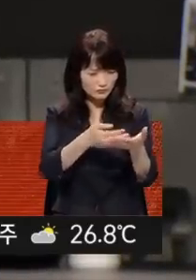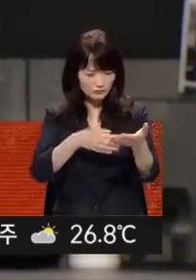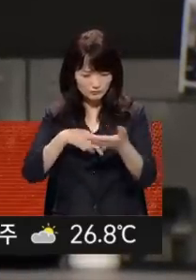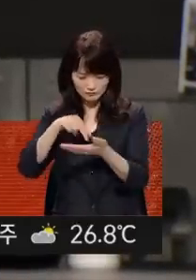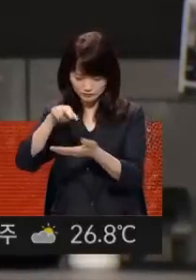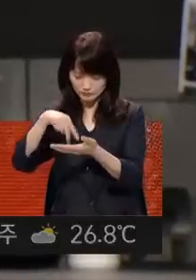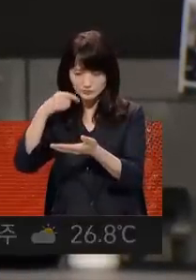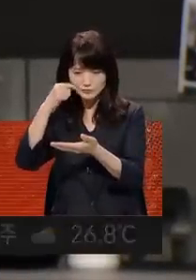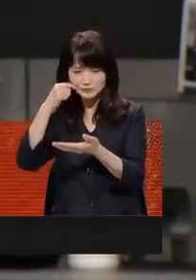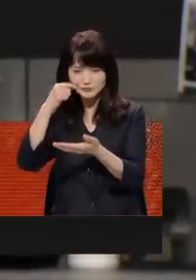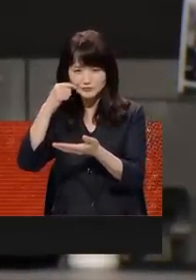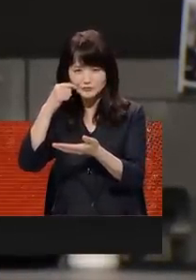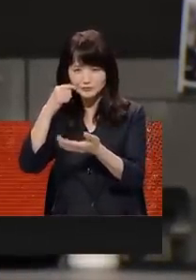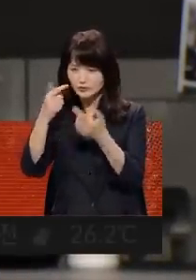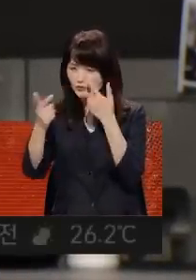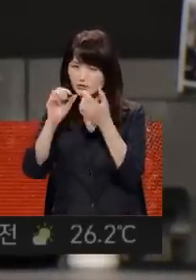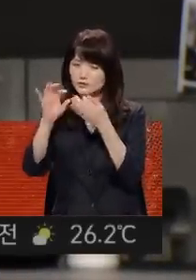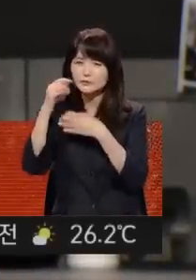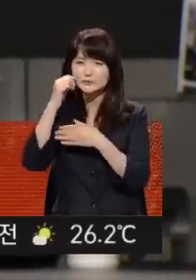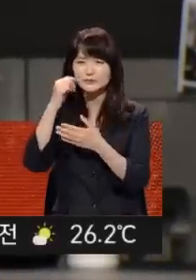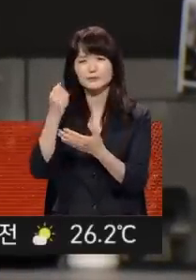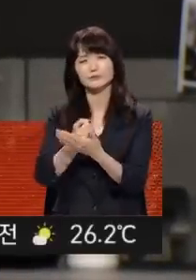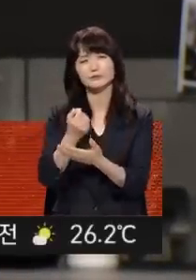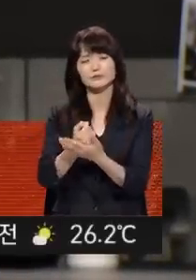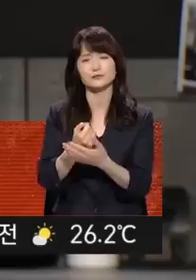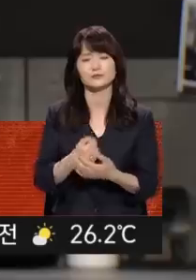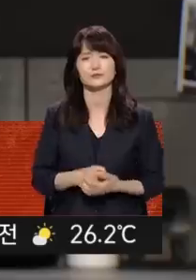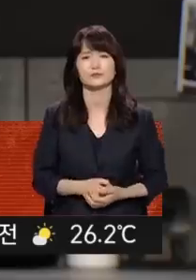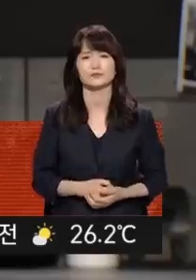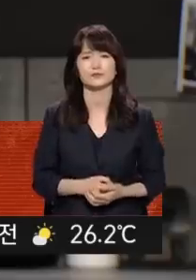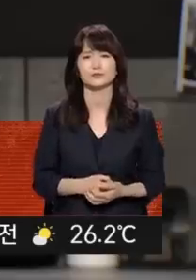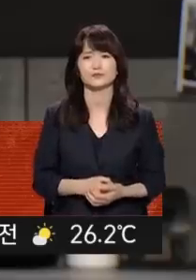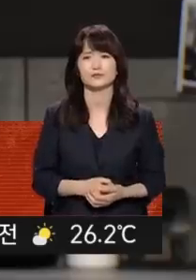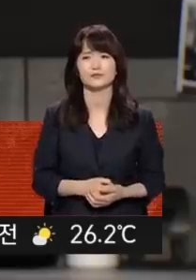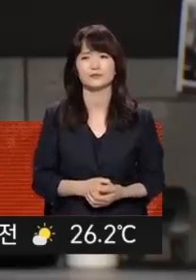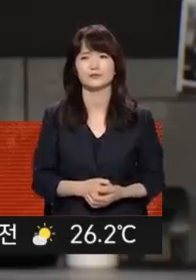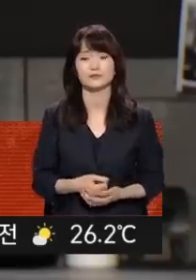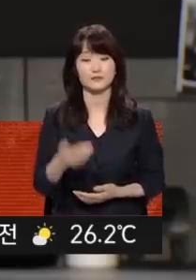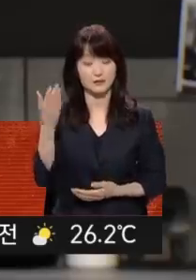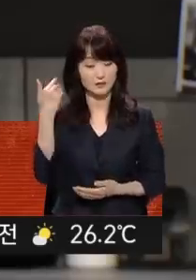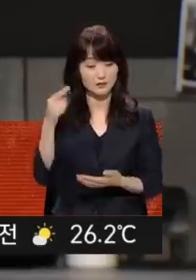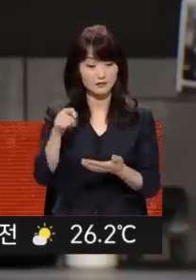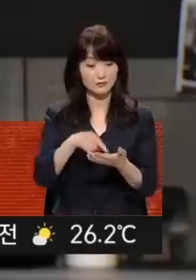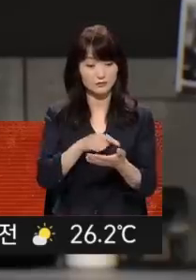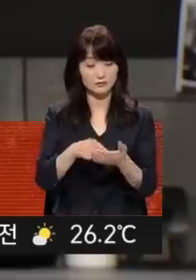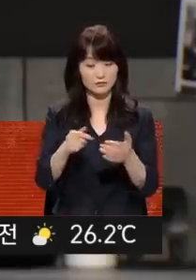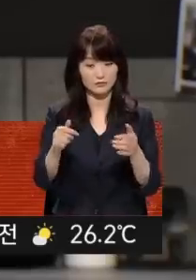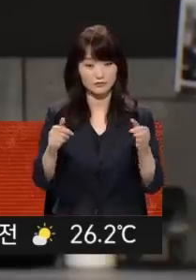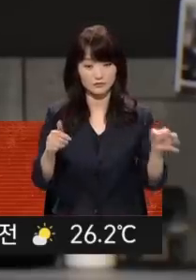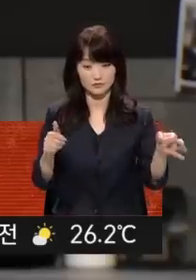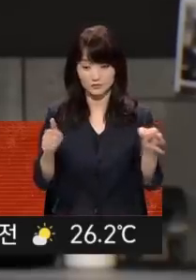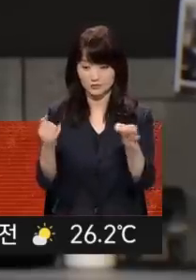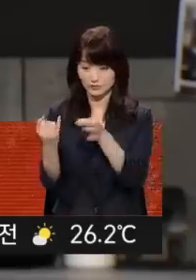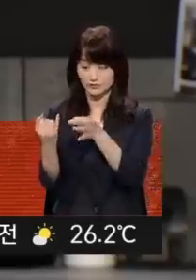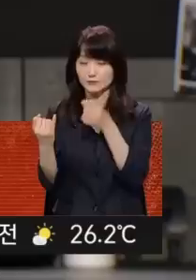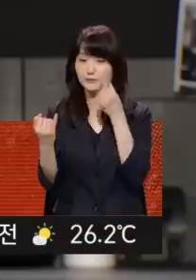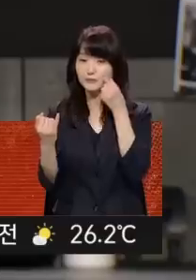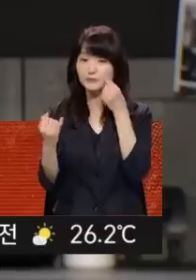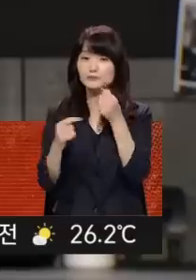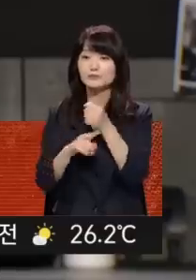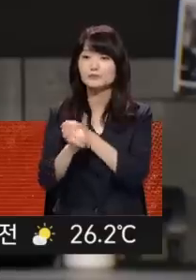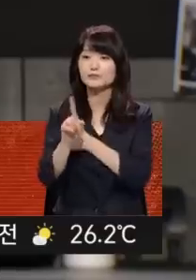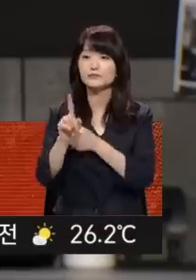못 드립니다만 상당히 지금 답답한 상황인 건 맞아 보입니다 게다가 아마 지금 그때 손해배상을 지금 못 받았다는 건 당시에 사건